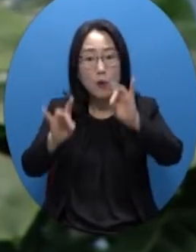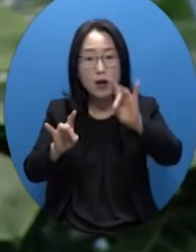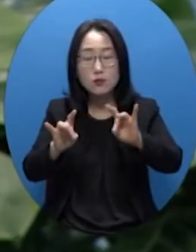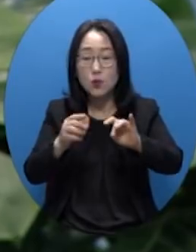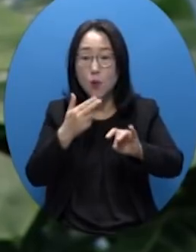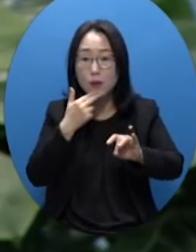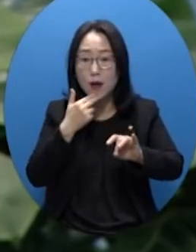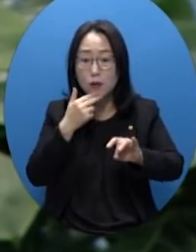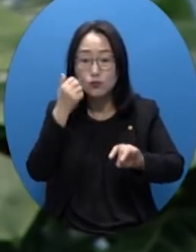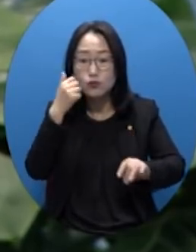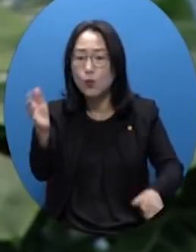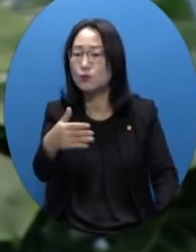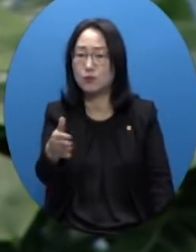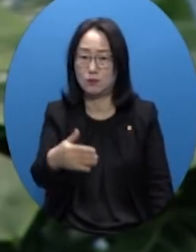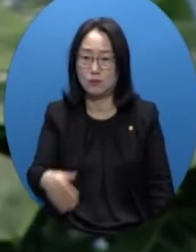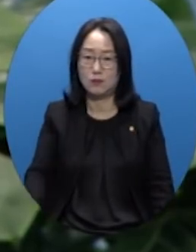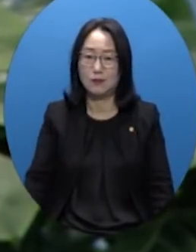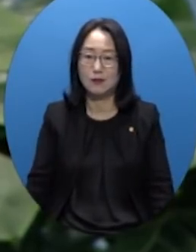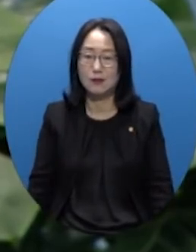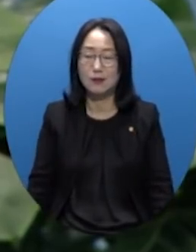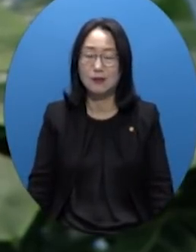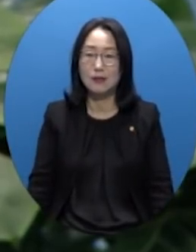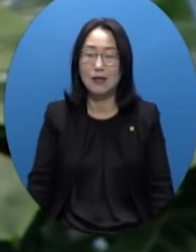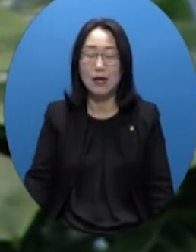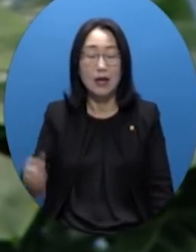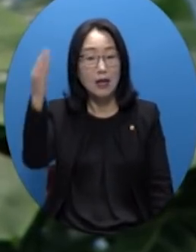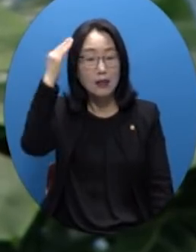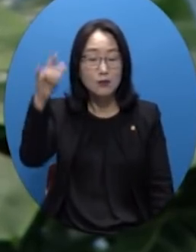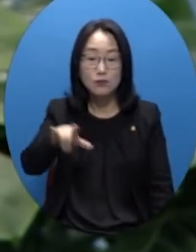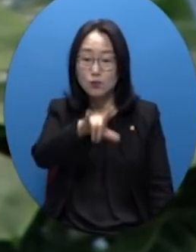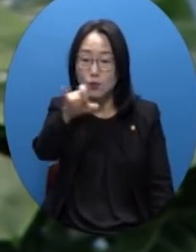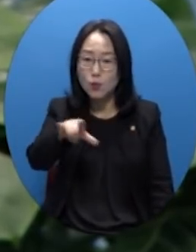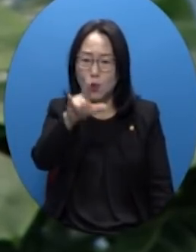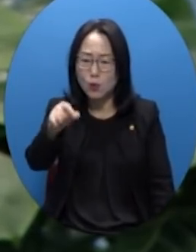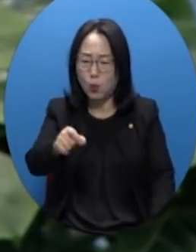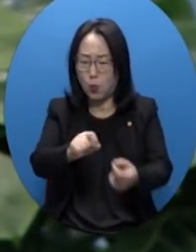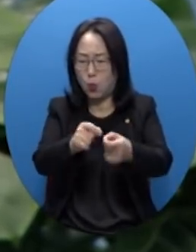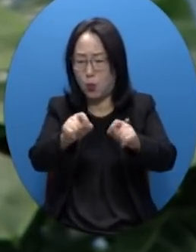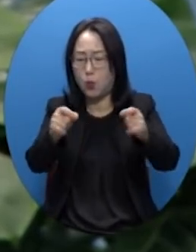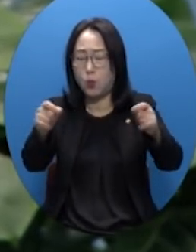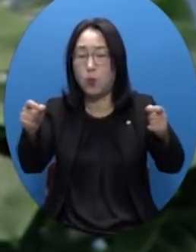없습니다 우리 한국의 코랄 과 장기화되면서